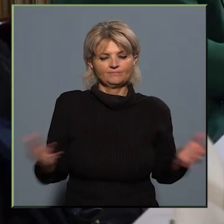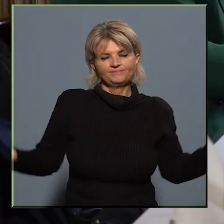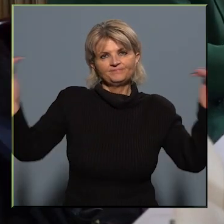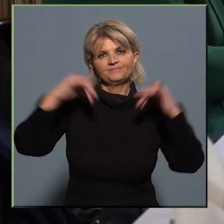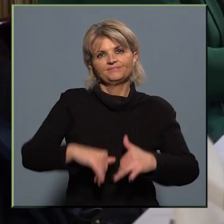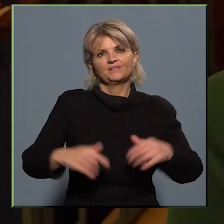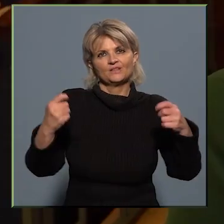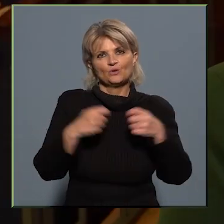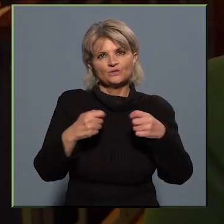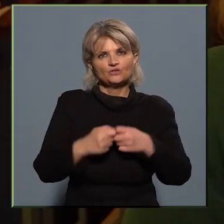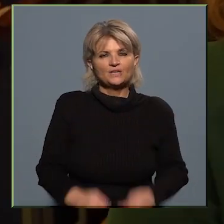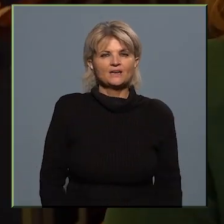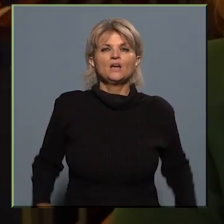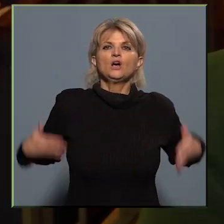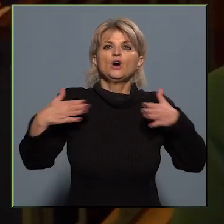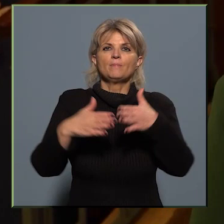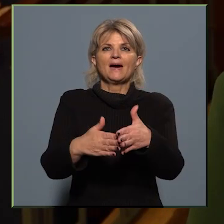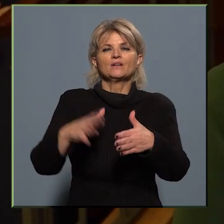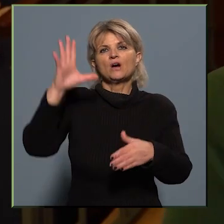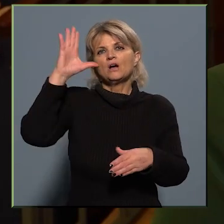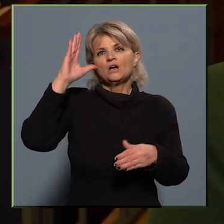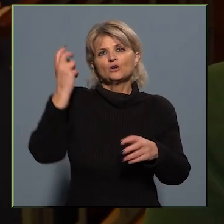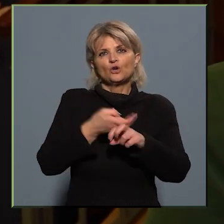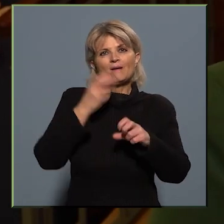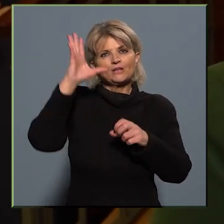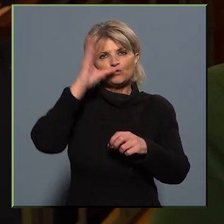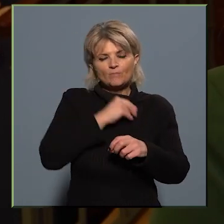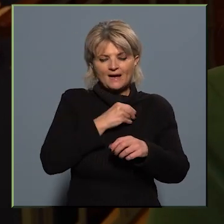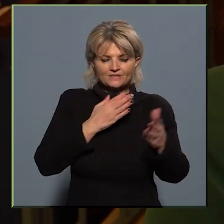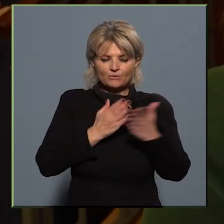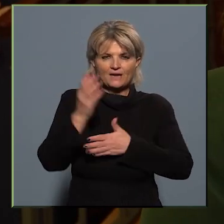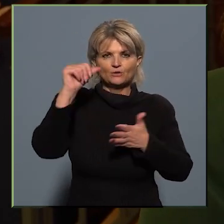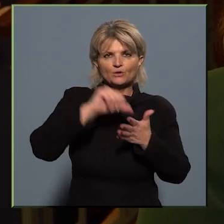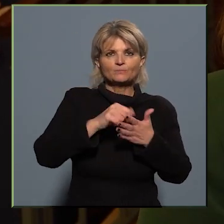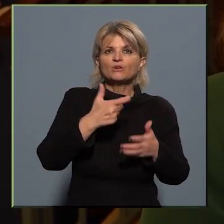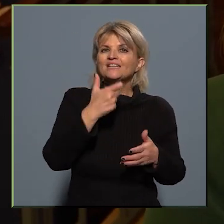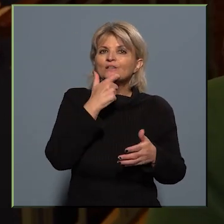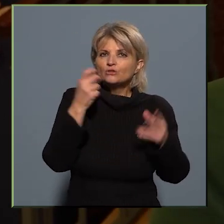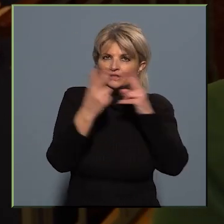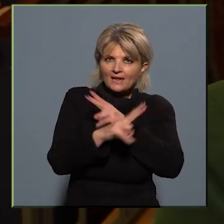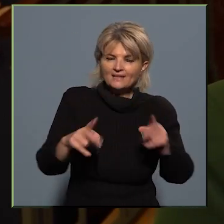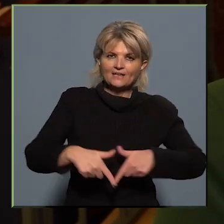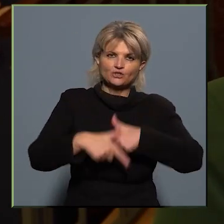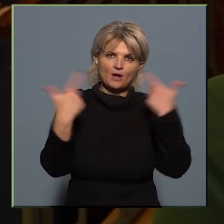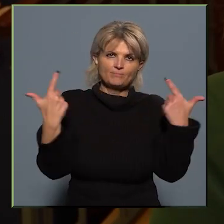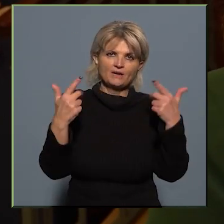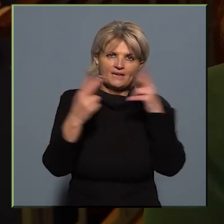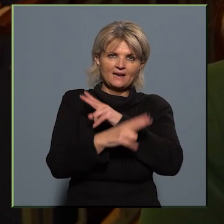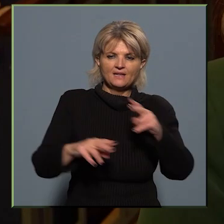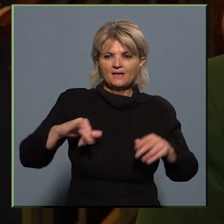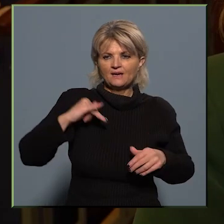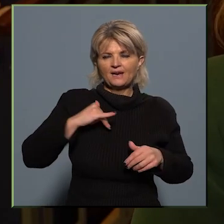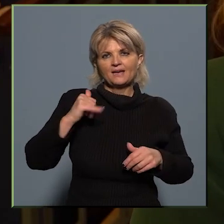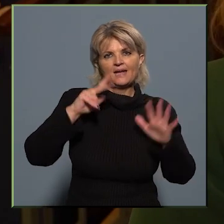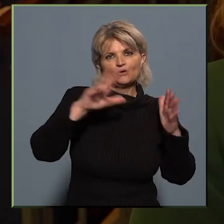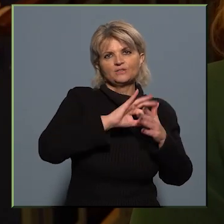a közösség. A Bárka Kőbányai Humánszolgáltató Központhoz tartozik az idősellátás. A nappali ellátás reggel